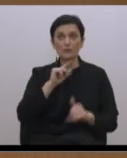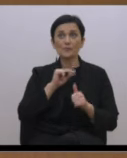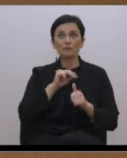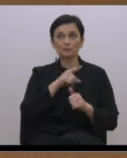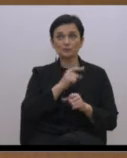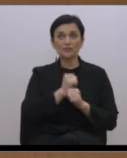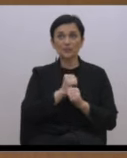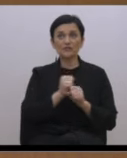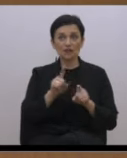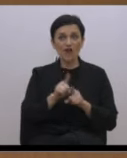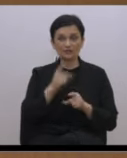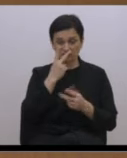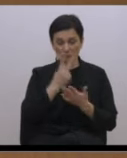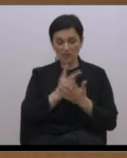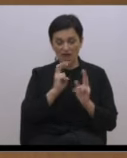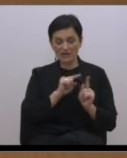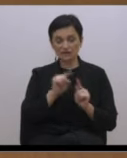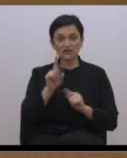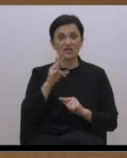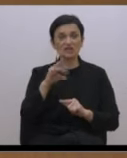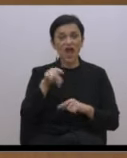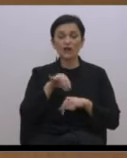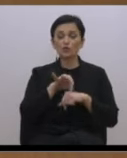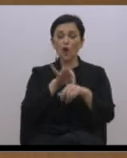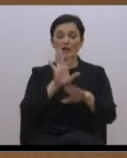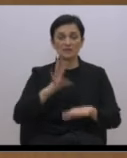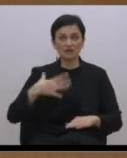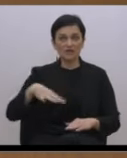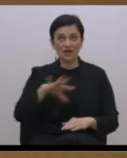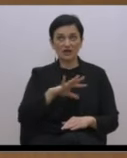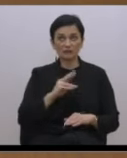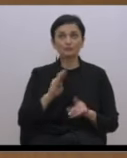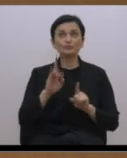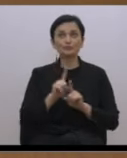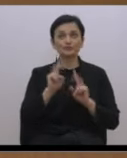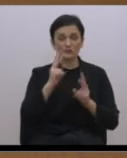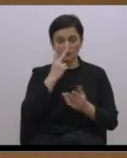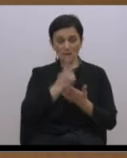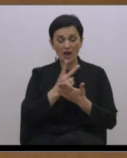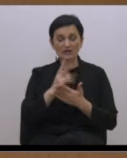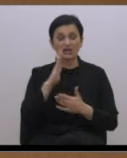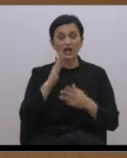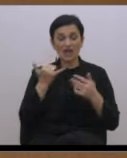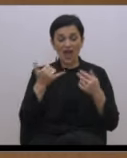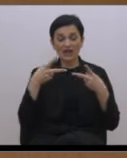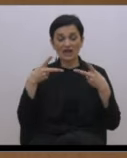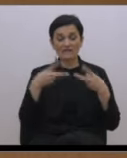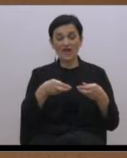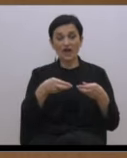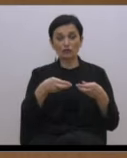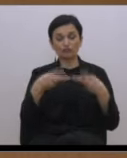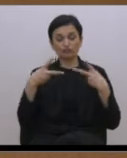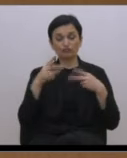სომხეთმა გააკეთა, ესეც ამის მანიშნებელია, რომ თქვენ ნატოში არ მიგყავთ ქვეყანა და ისიც ნანიშნებელი აქ ვეტოს დაძლებას რომ აპირებთ,